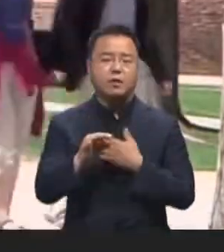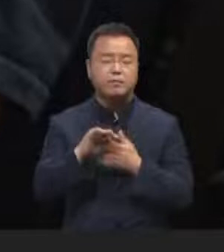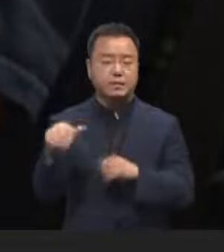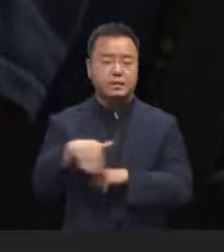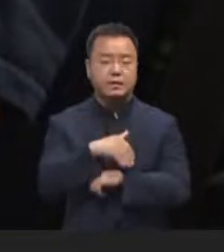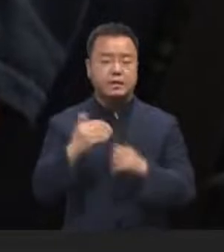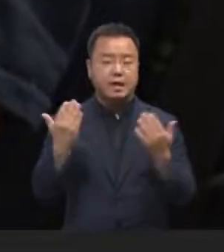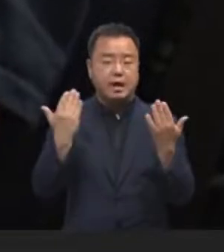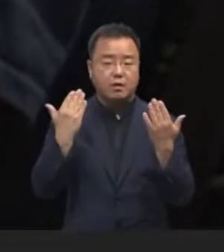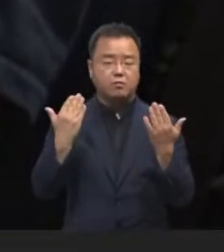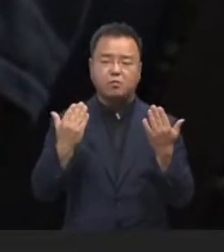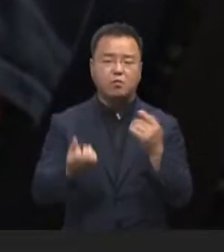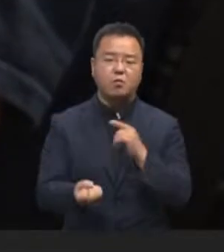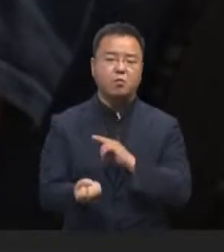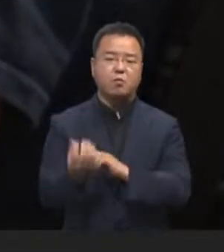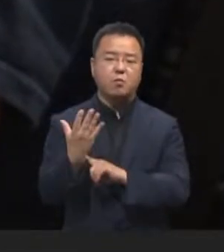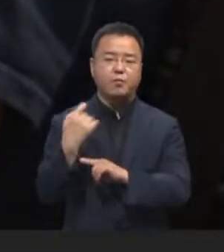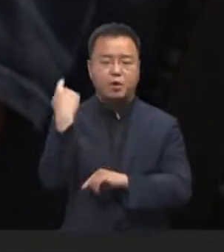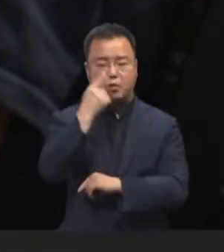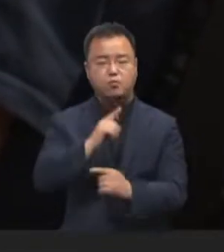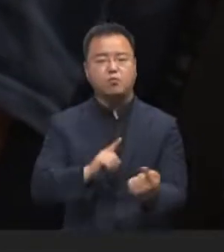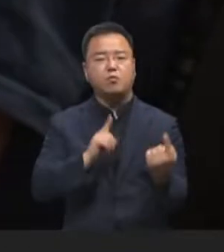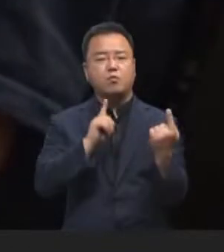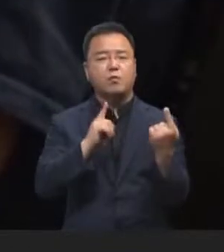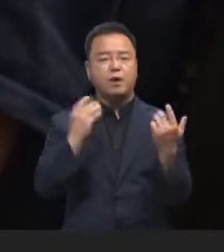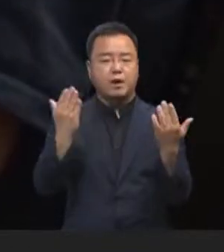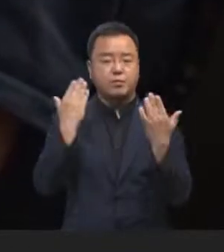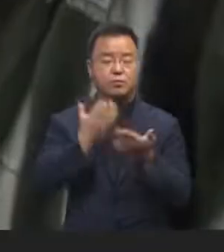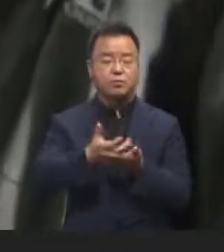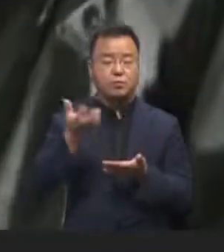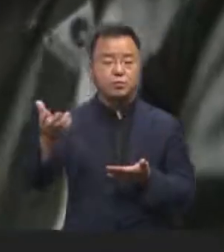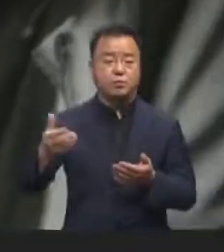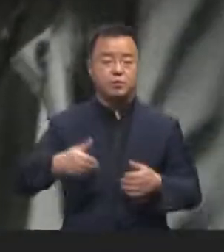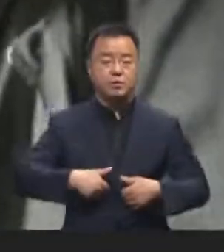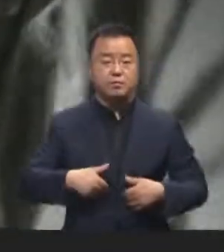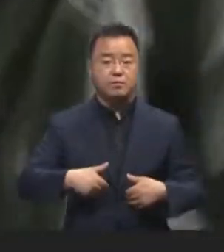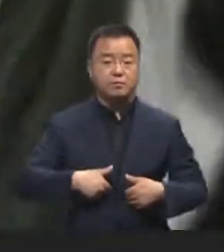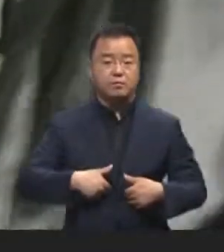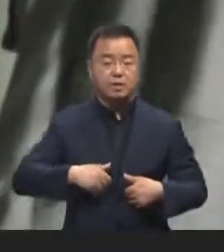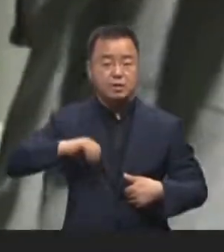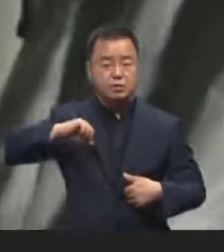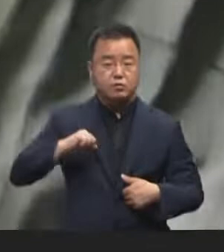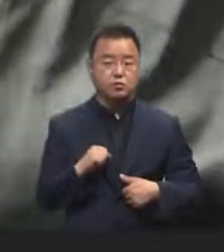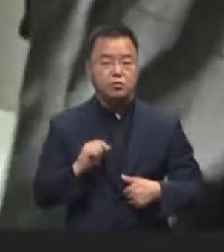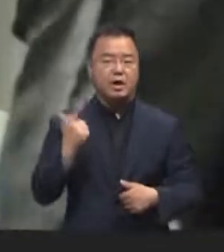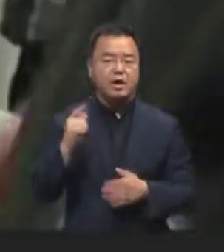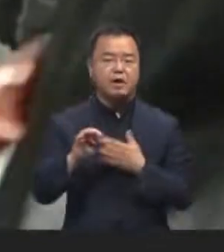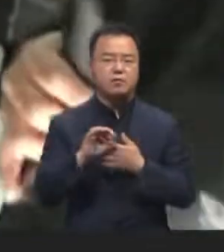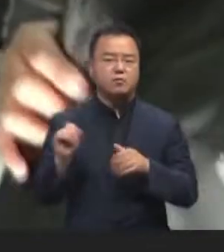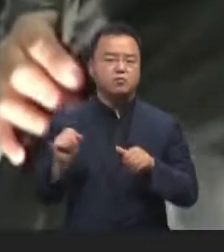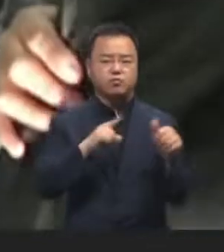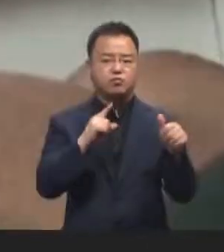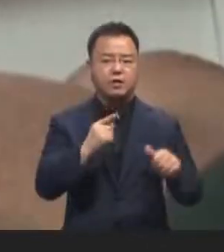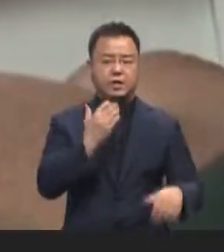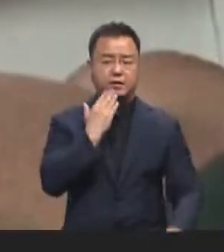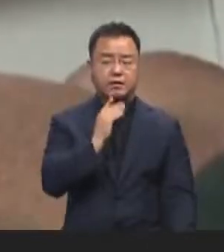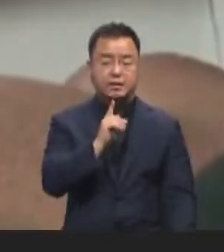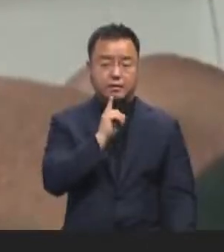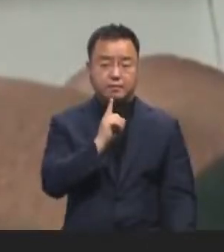대면 수업을 병행하는 학교로 옮겨야 합니다 따르지 않으면 강제 추방 에 들어갈 수도 있다고 경고했습니다